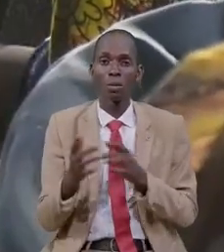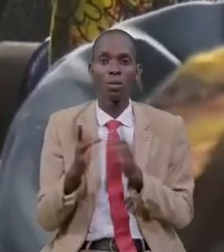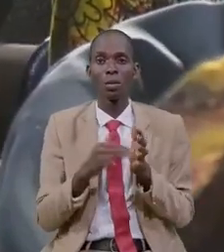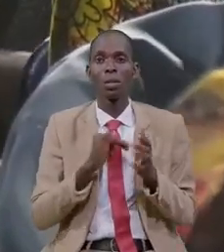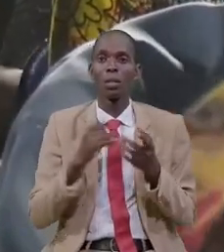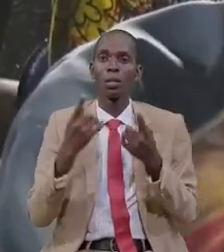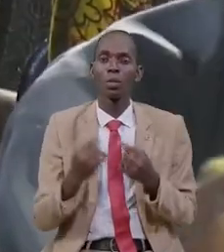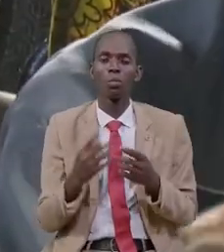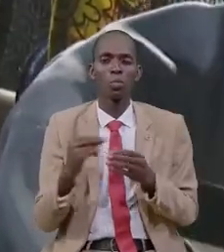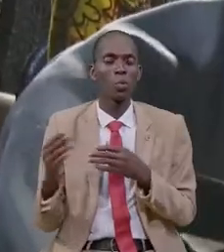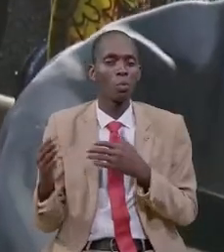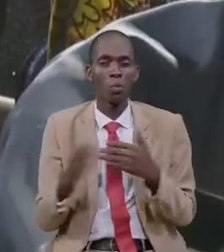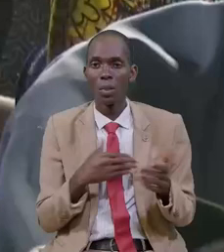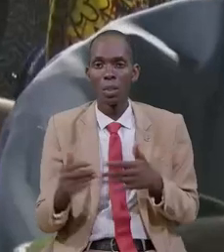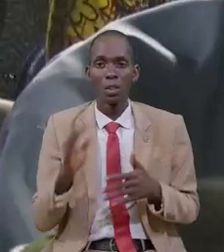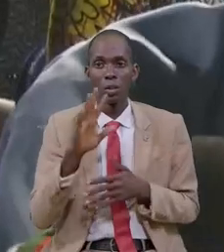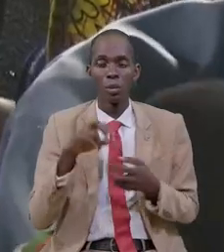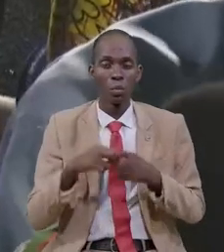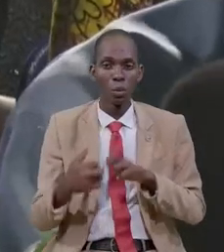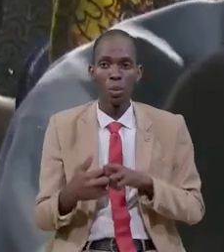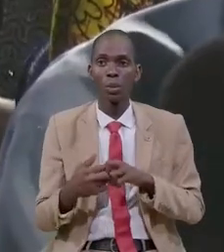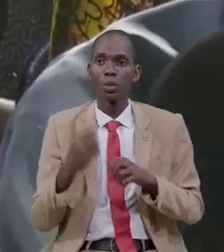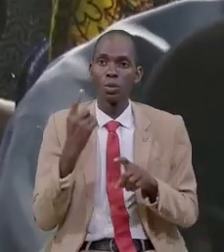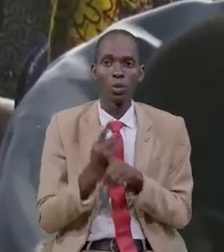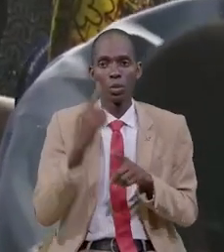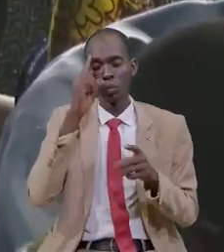défi, crois en Dieu.